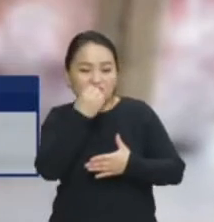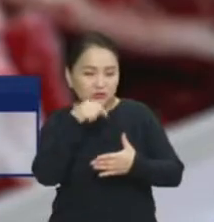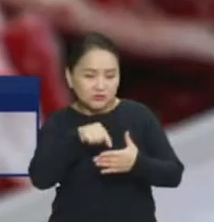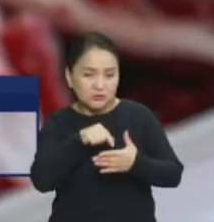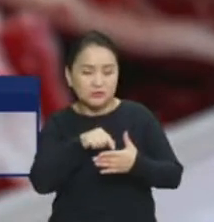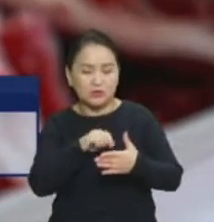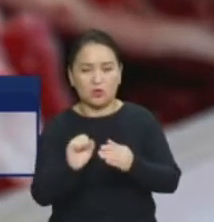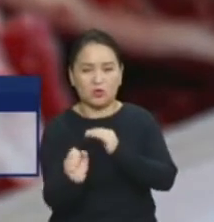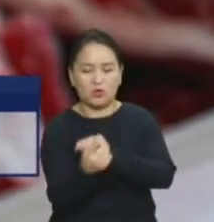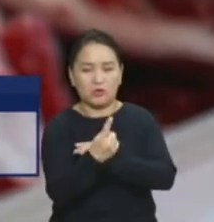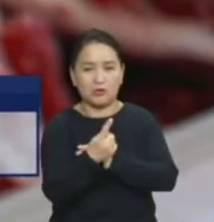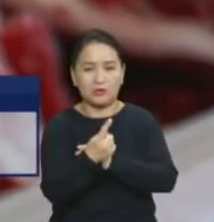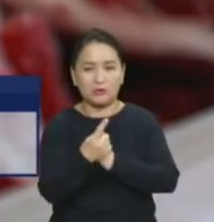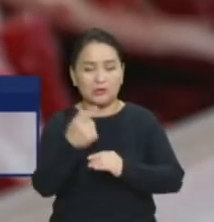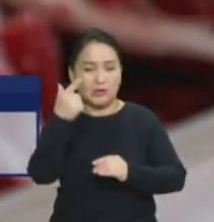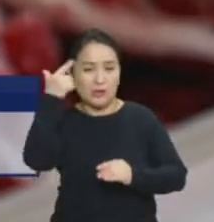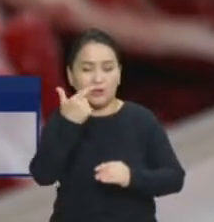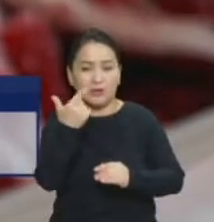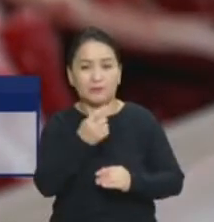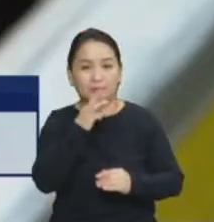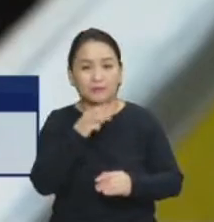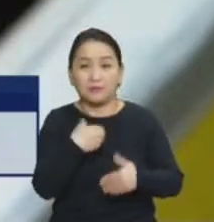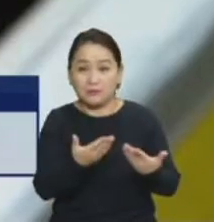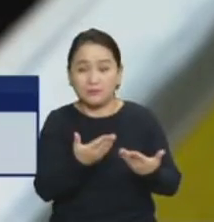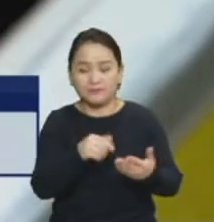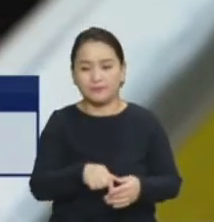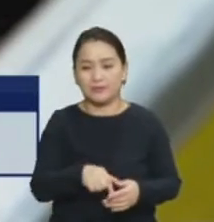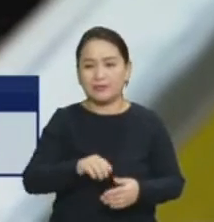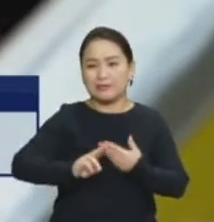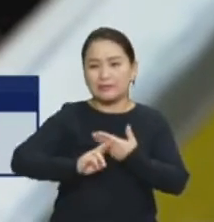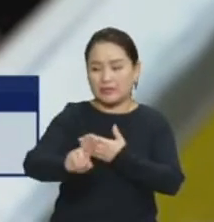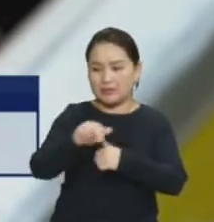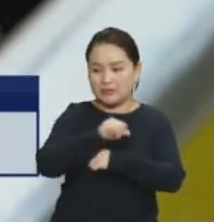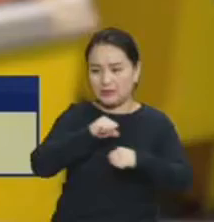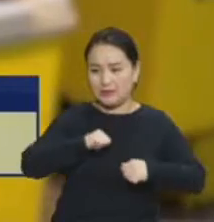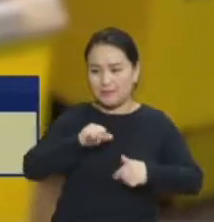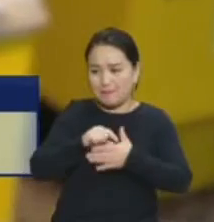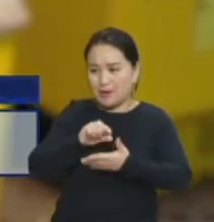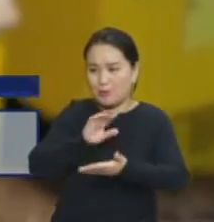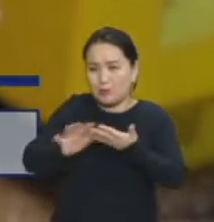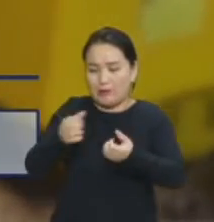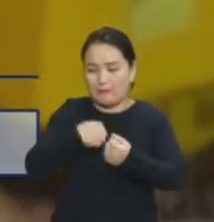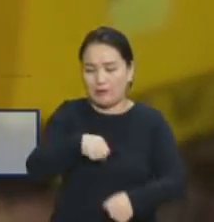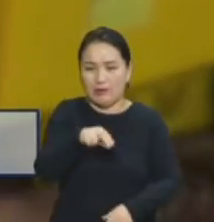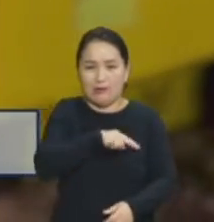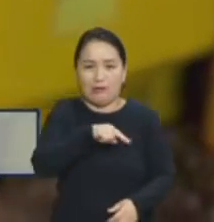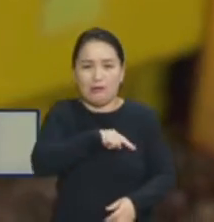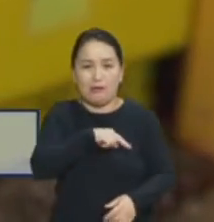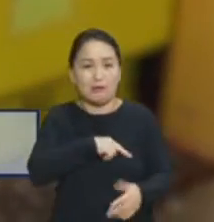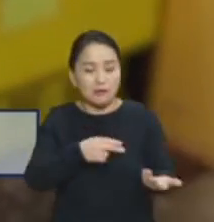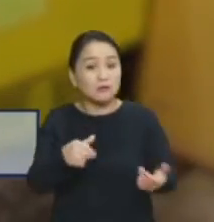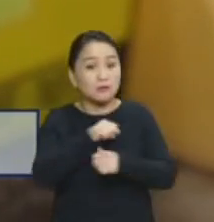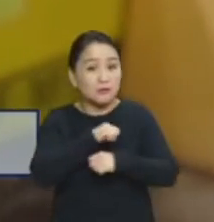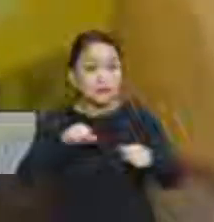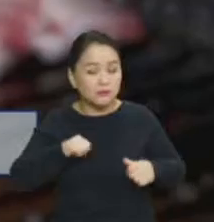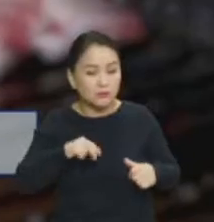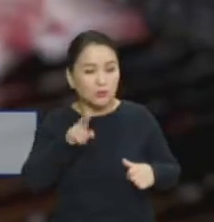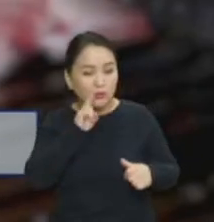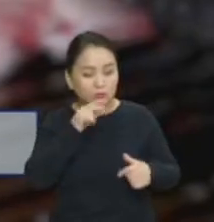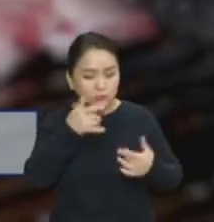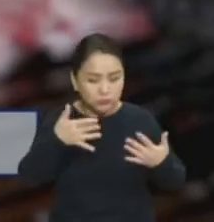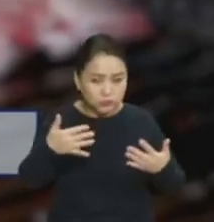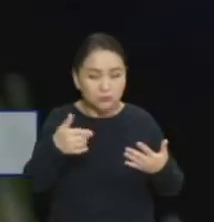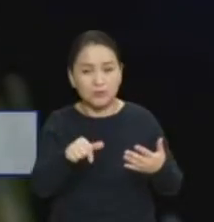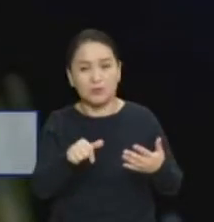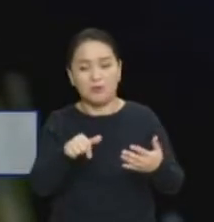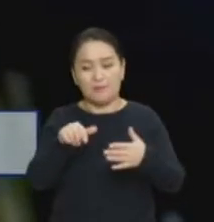ноцтой асуудал үүссэн. Цаашлаад иргэд мах худалдаж авахаасаа ч эмээж байна гэж ундууцлаа. Тиймээс иргэдийн хүнсний аюулгүй байдлыг хангуулах үүднээс мах